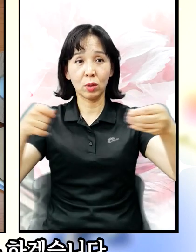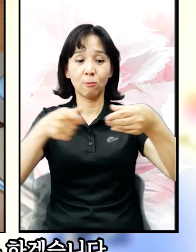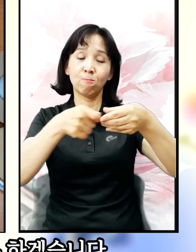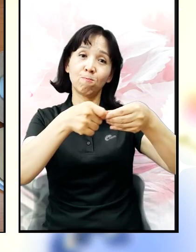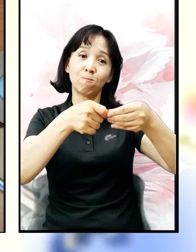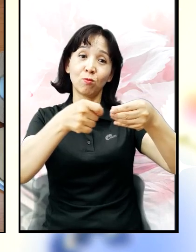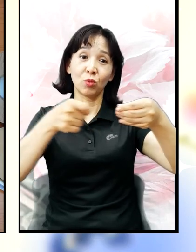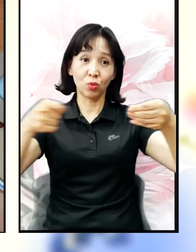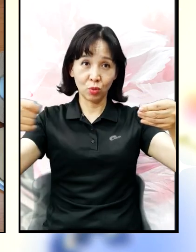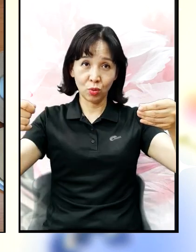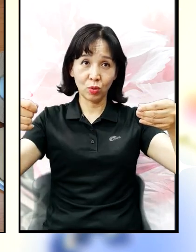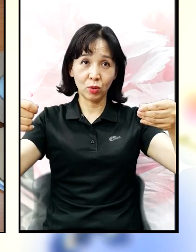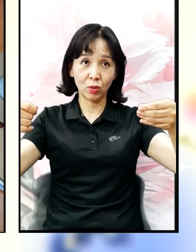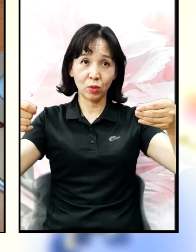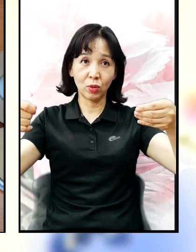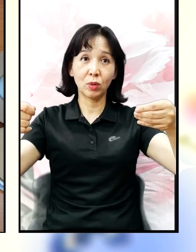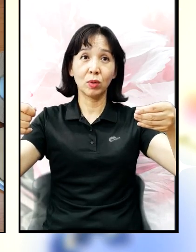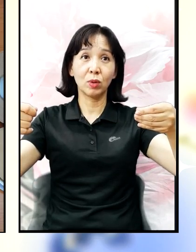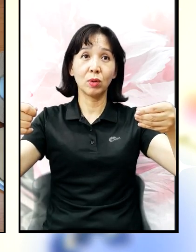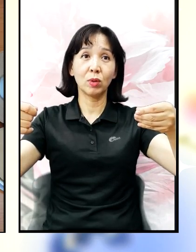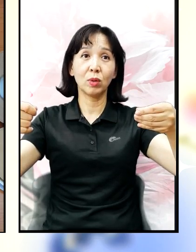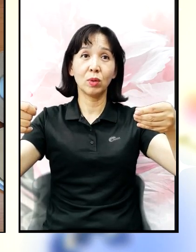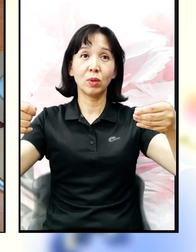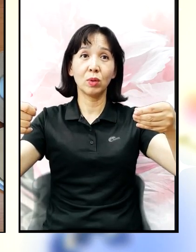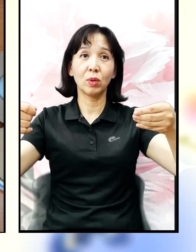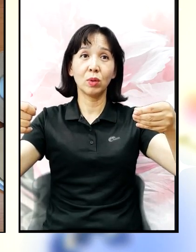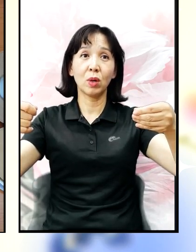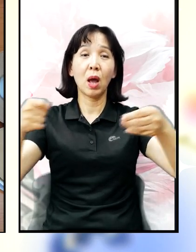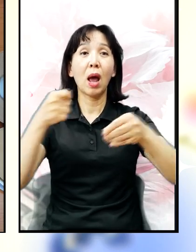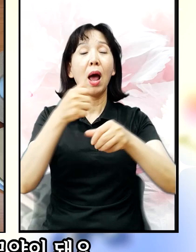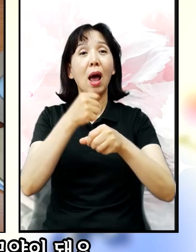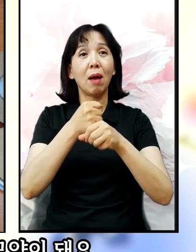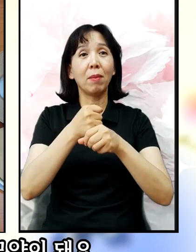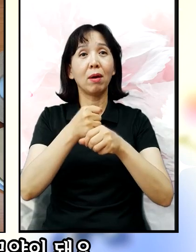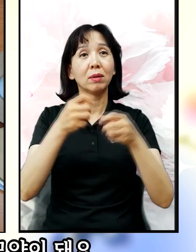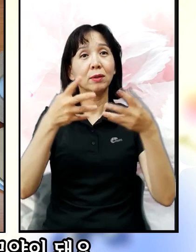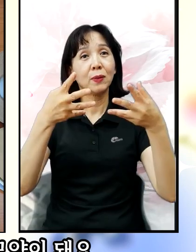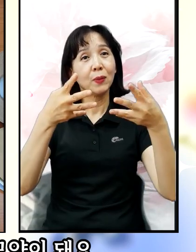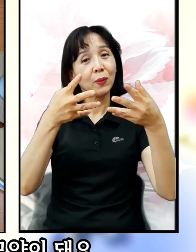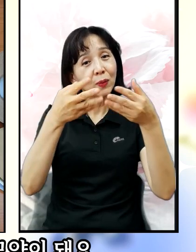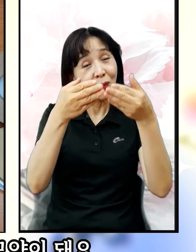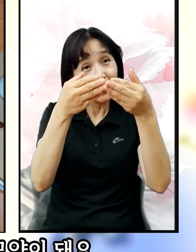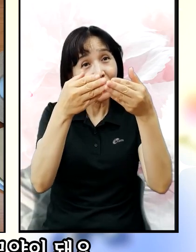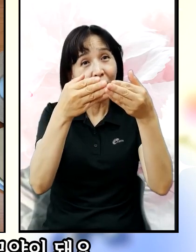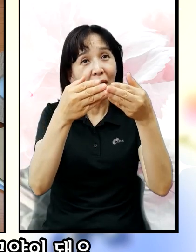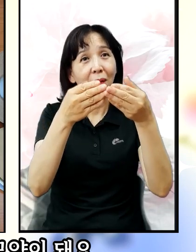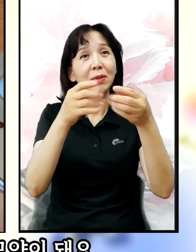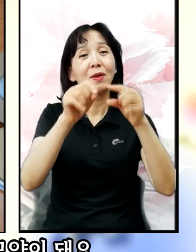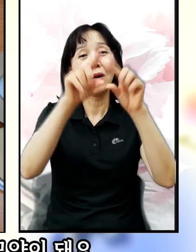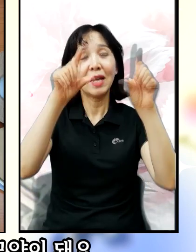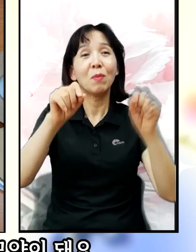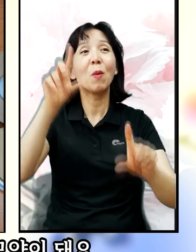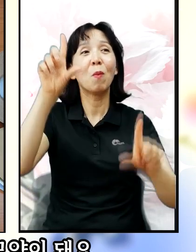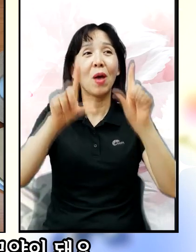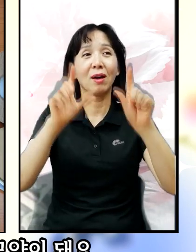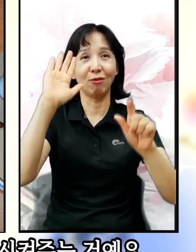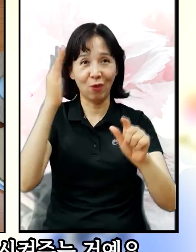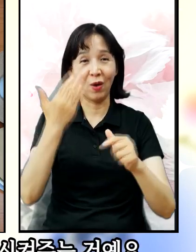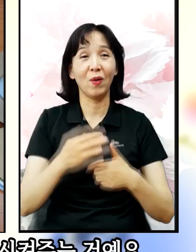하겠습니다. 이렇게 당겨 주시면 주름이 자글자글 나오면서 이런 모양이